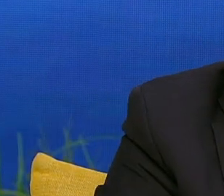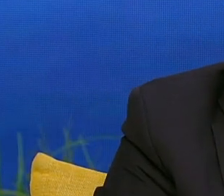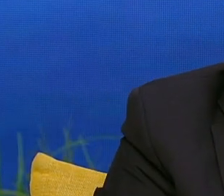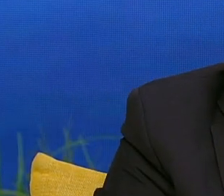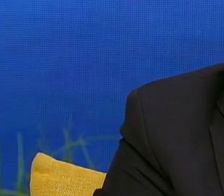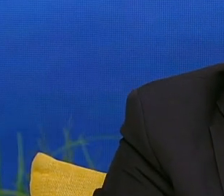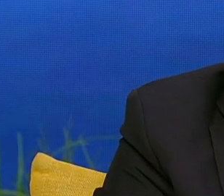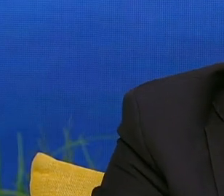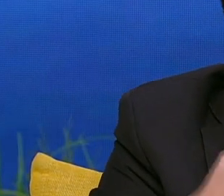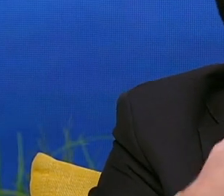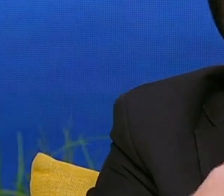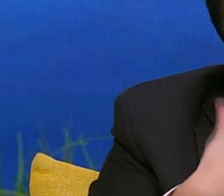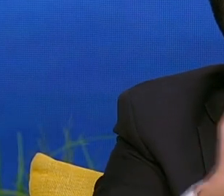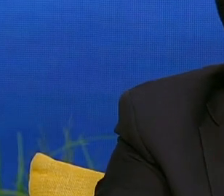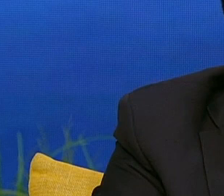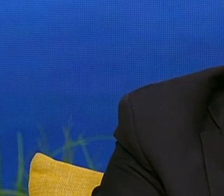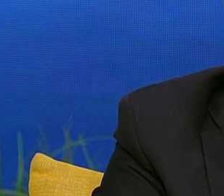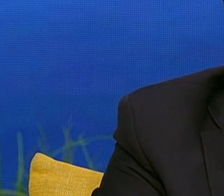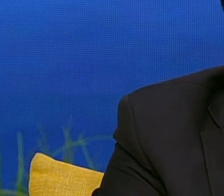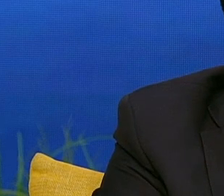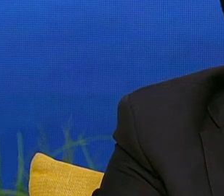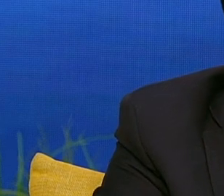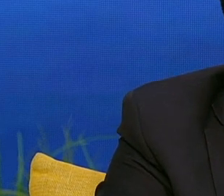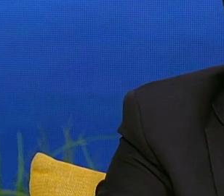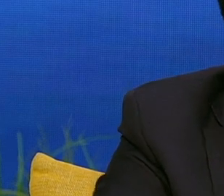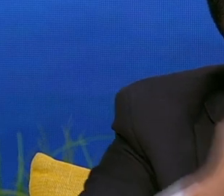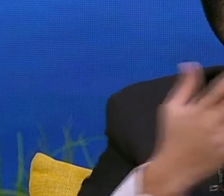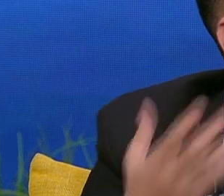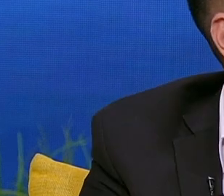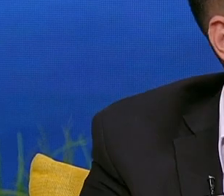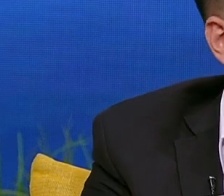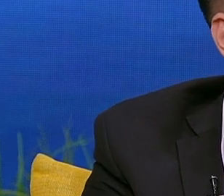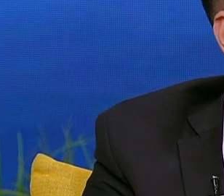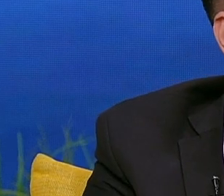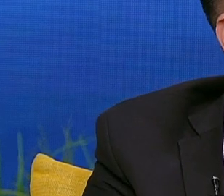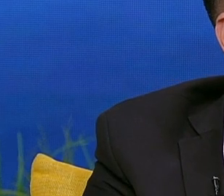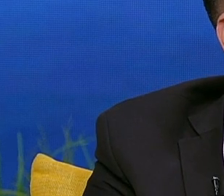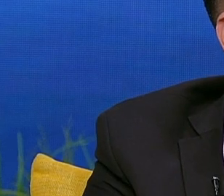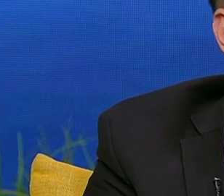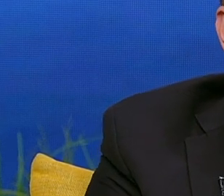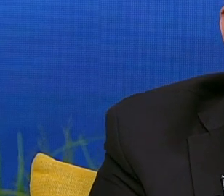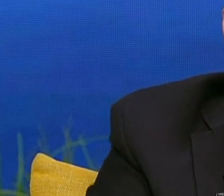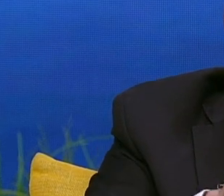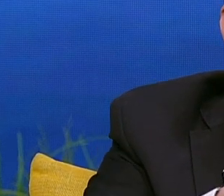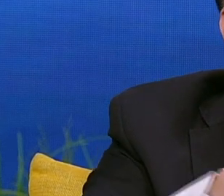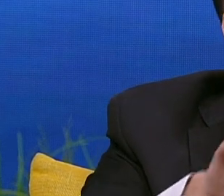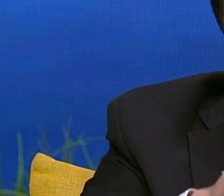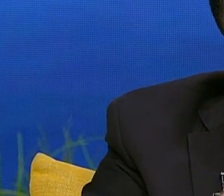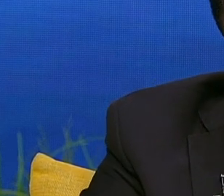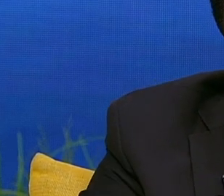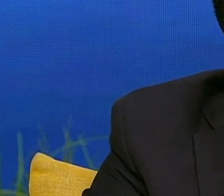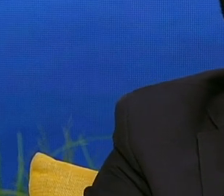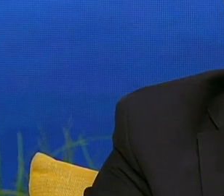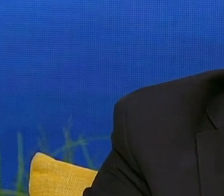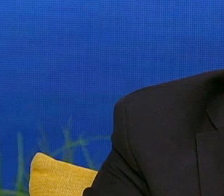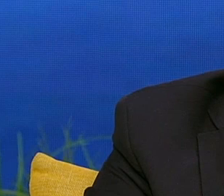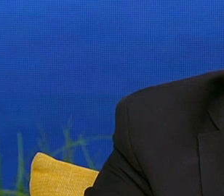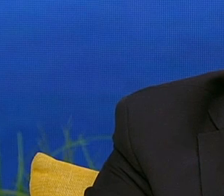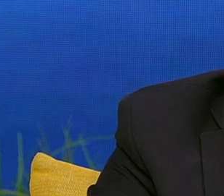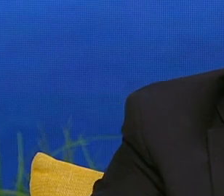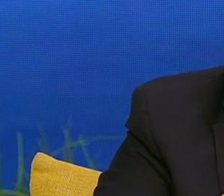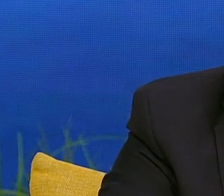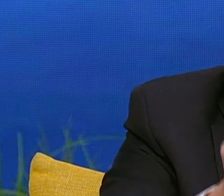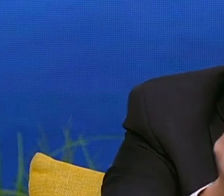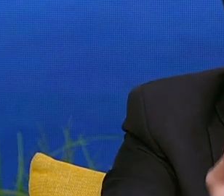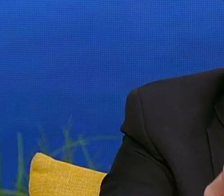في الاخر نطلع نقول للدمج طب ما انت دلوقتي بتبين التفرقه انت منين بتقول انا عايز ادمن الموضوع منين بتعمل فرق وبتدي ماتريال